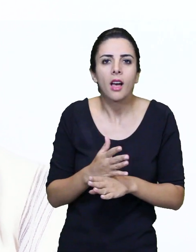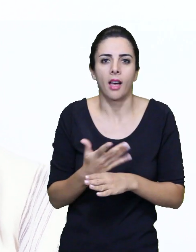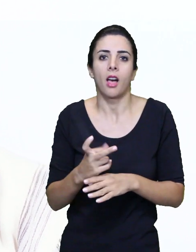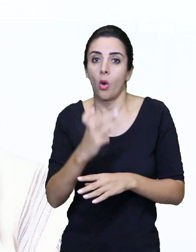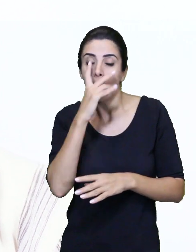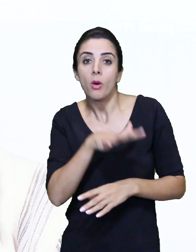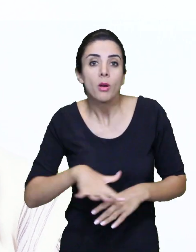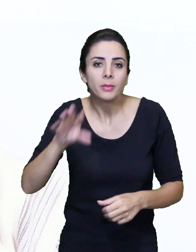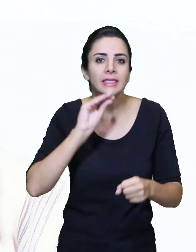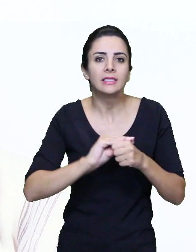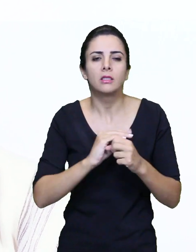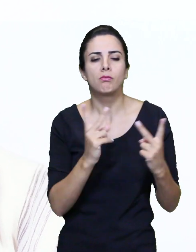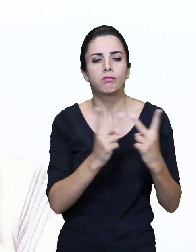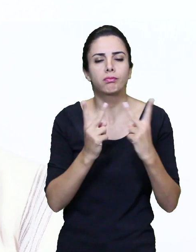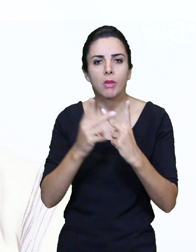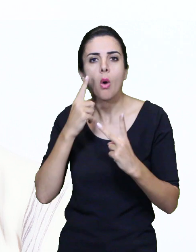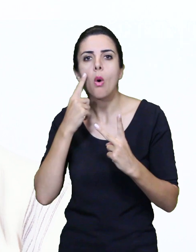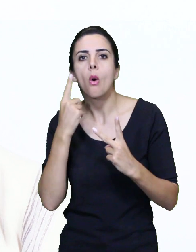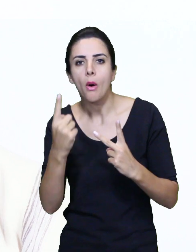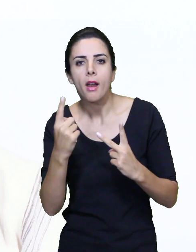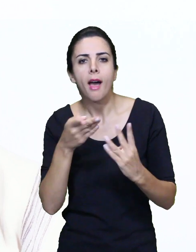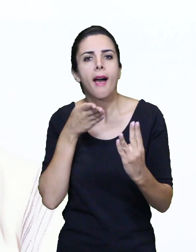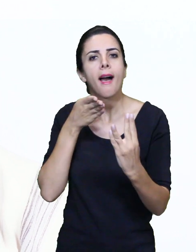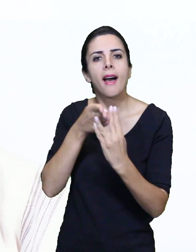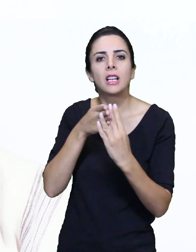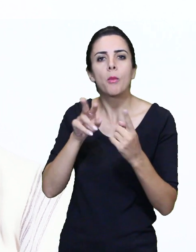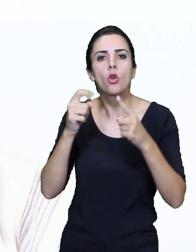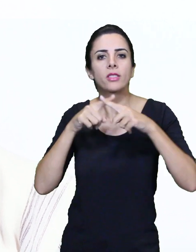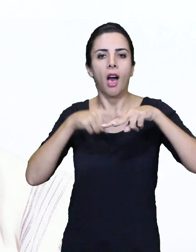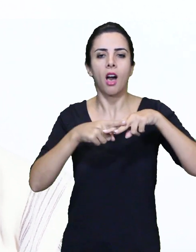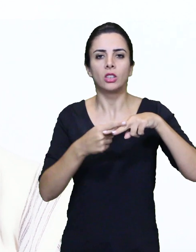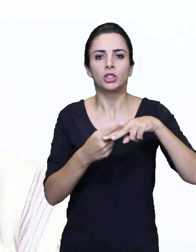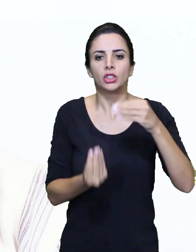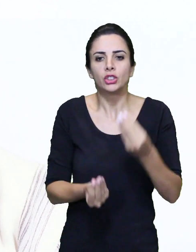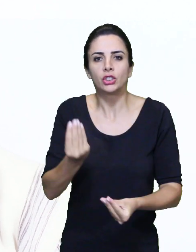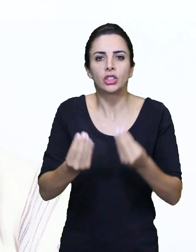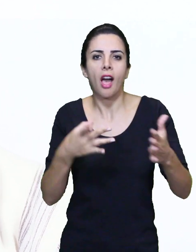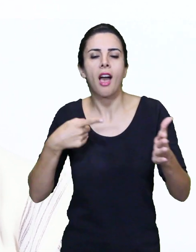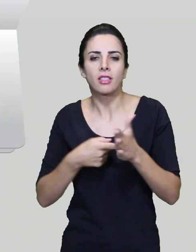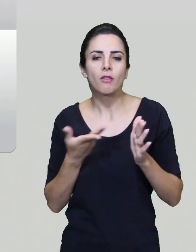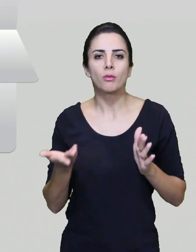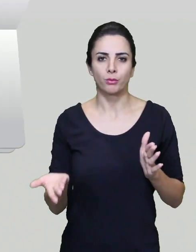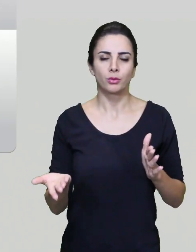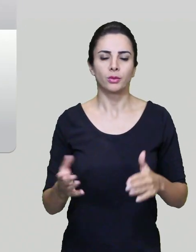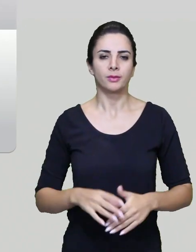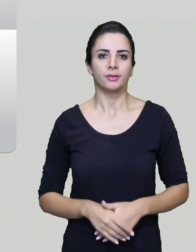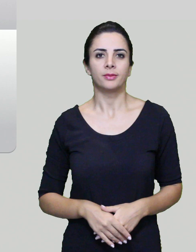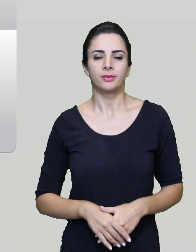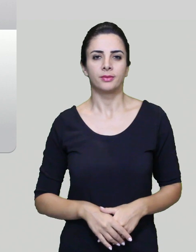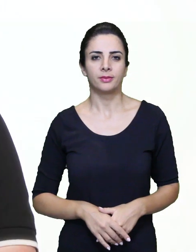bir web sitesi üstünden erişilebilir nota sağlama amacıyla doğdu. Latin ve brey